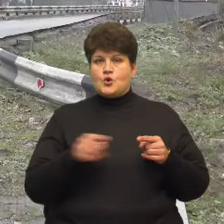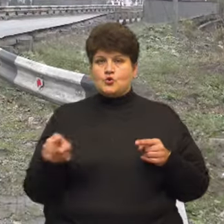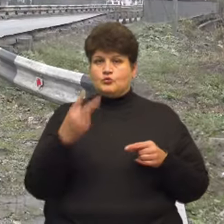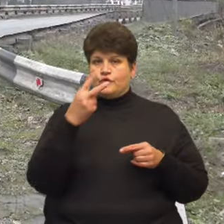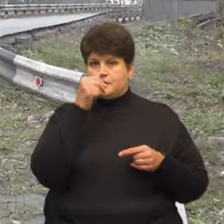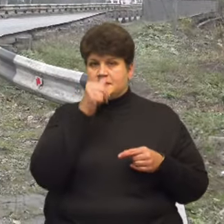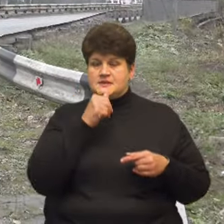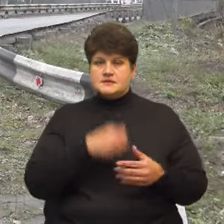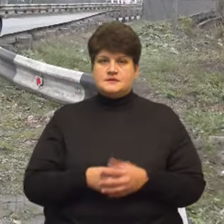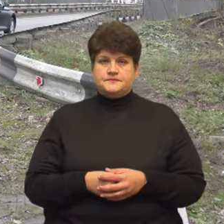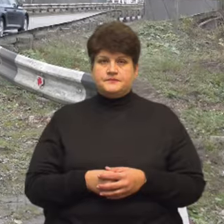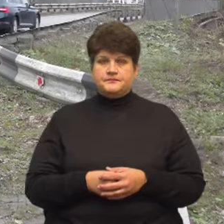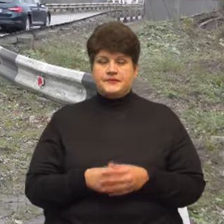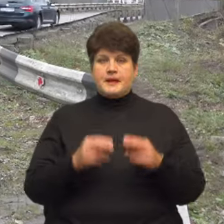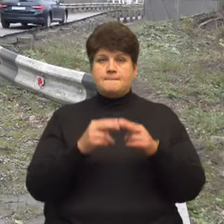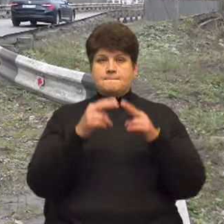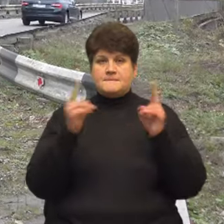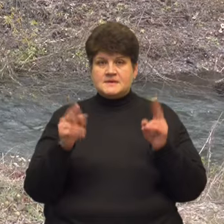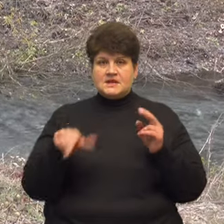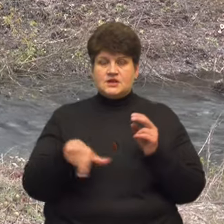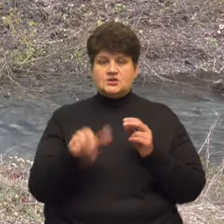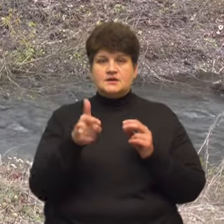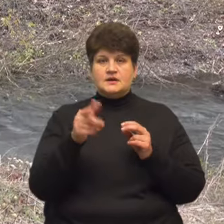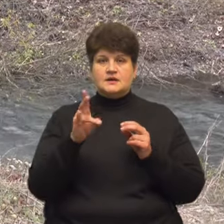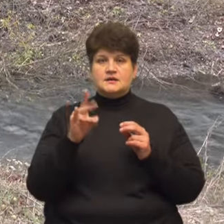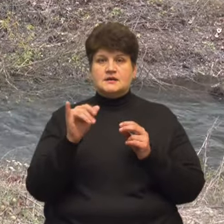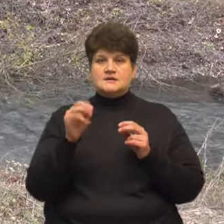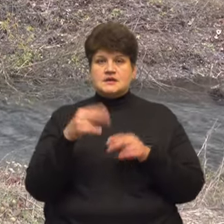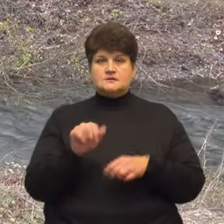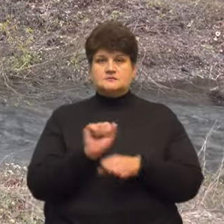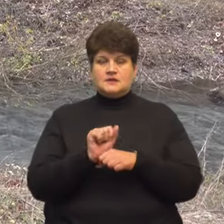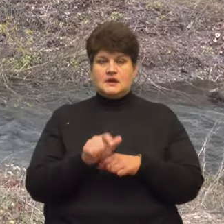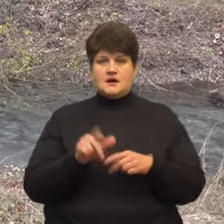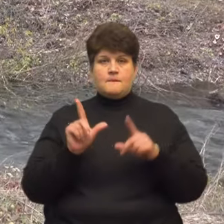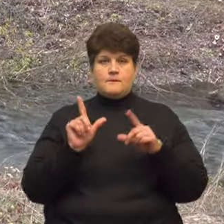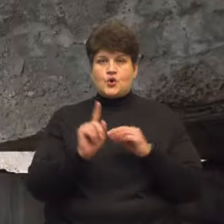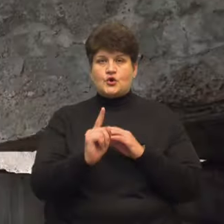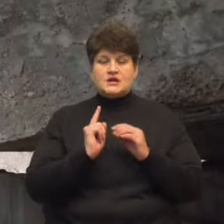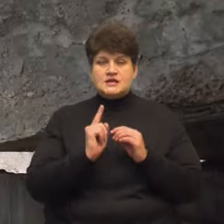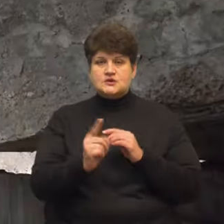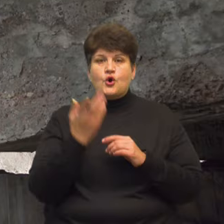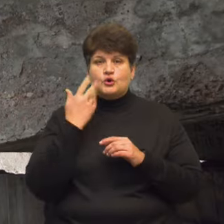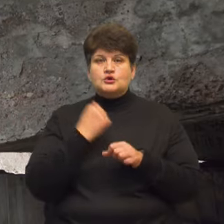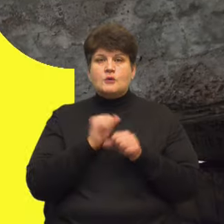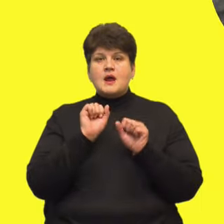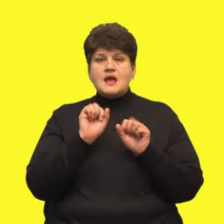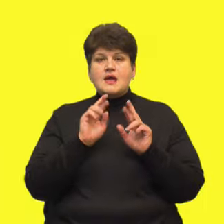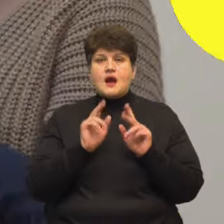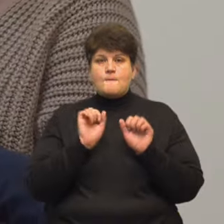місяців міст через річку гніз у Теребовлі перекриють для проїзду коли це зроблять та як можна буде